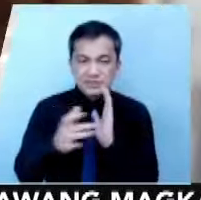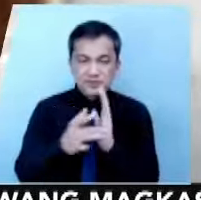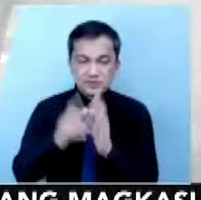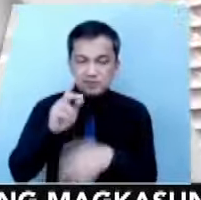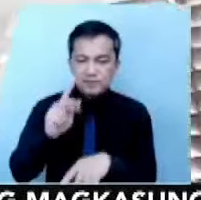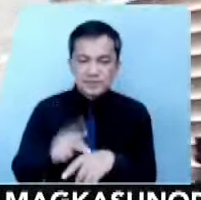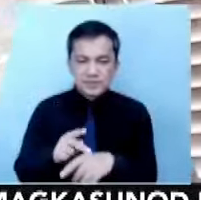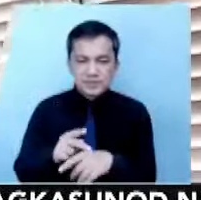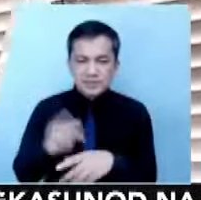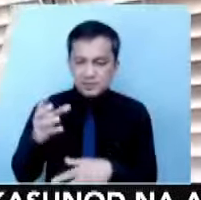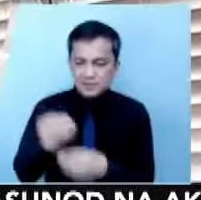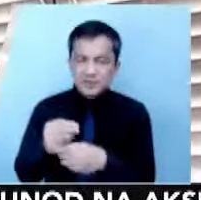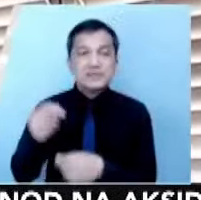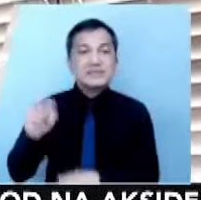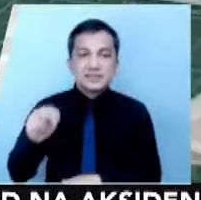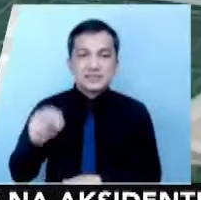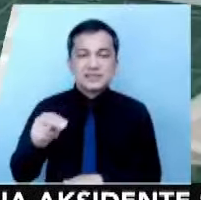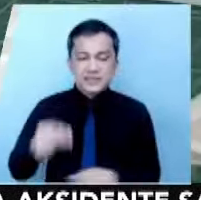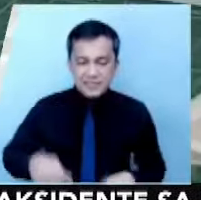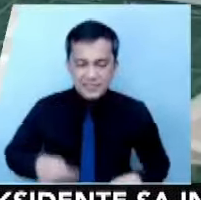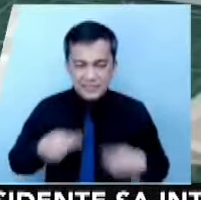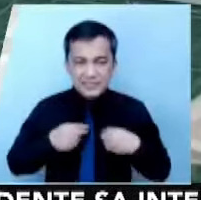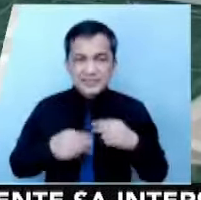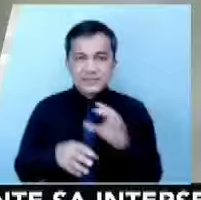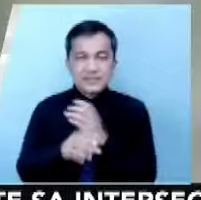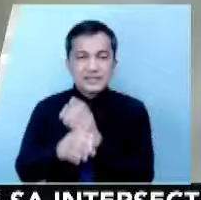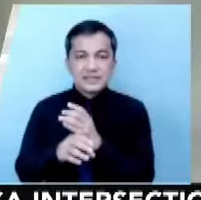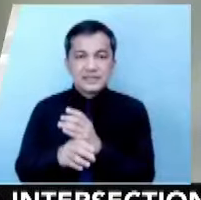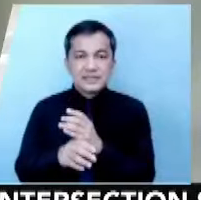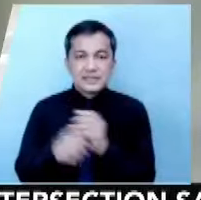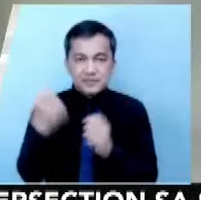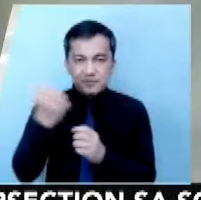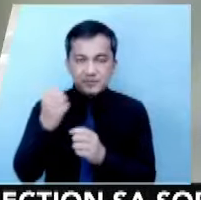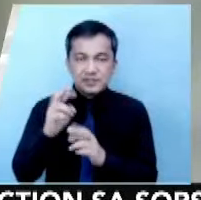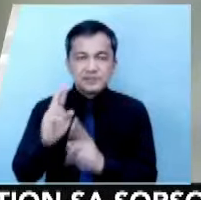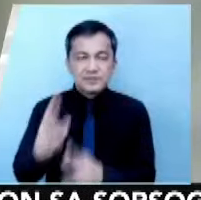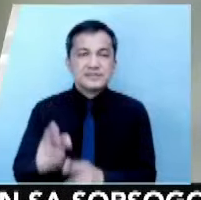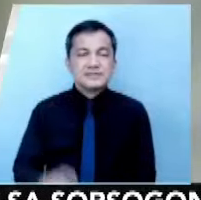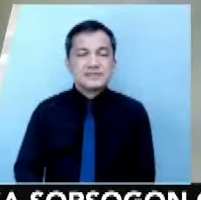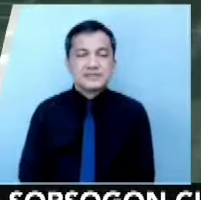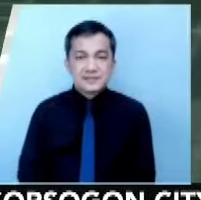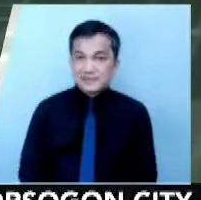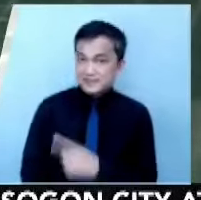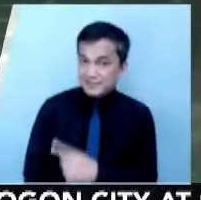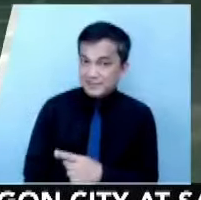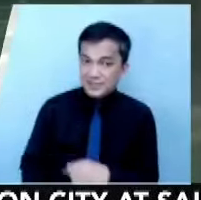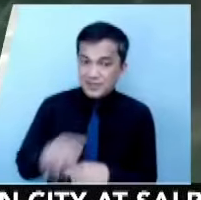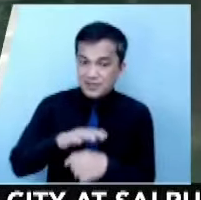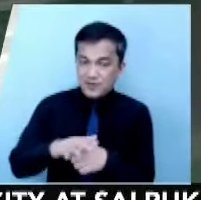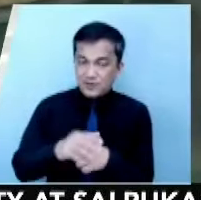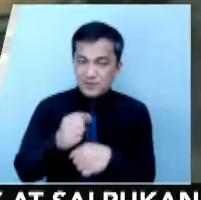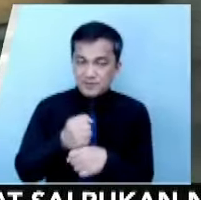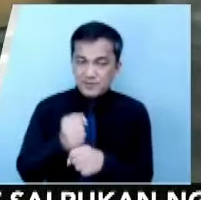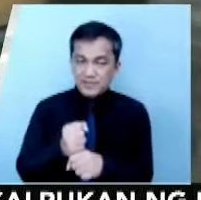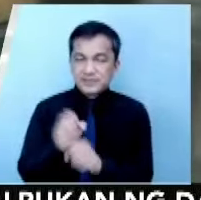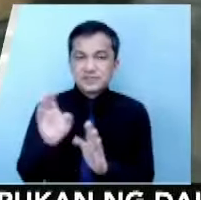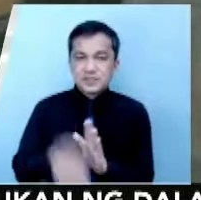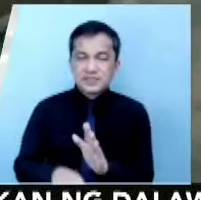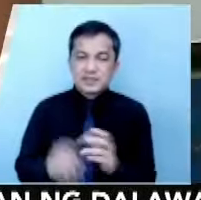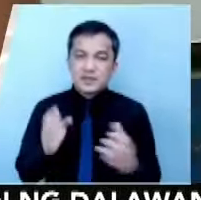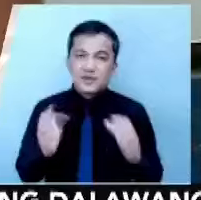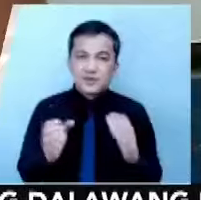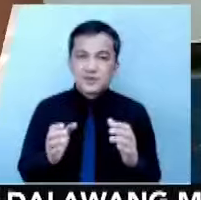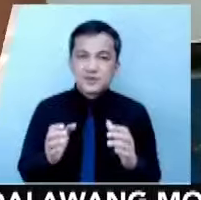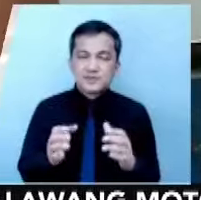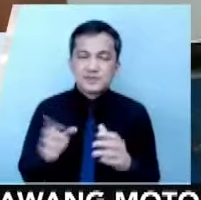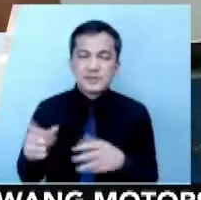ang pangangailangan ng healthcare industry at emergency response. At dahil locally made, mas mura ito kumpara sa nasa merkado.